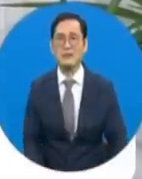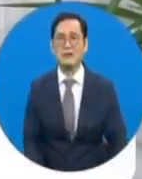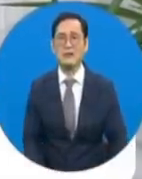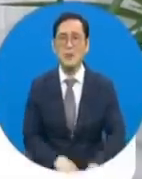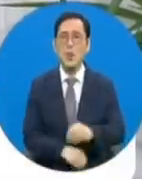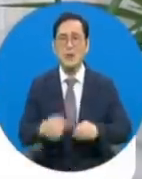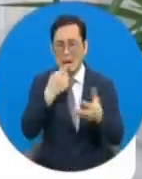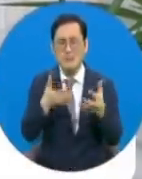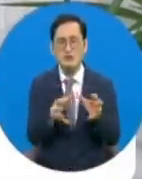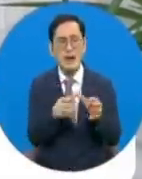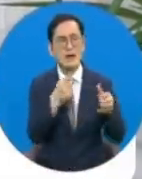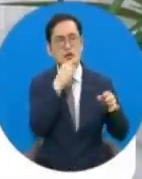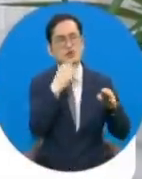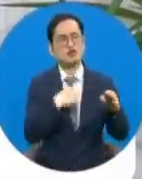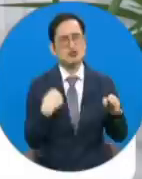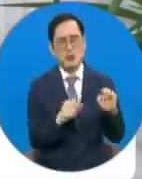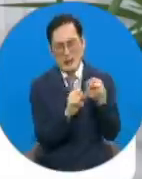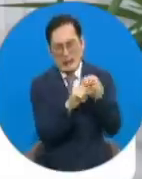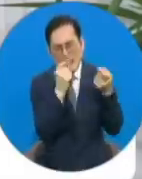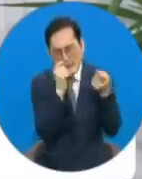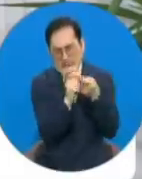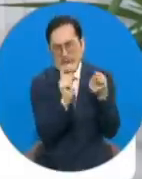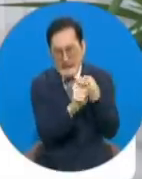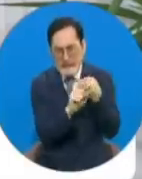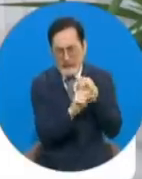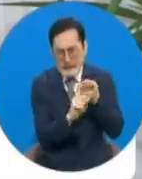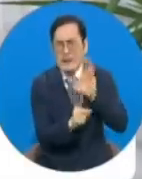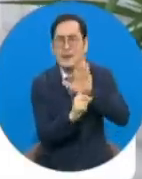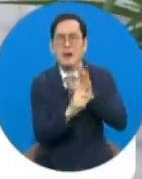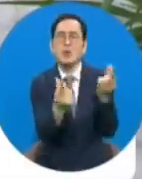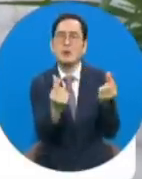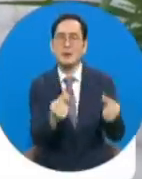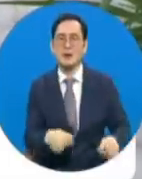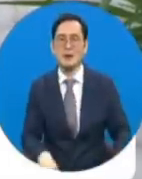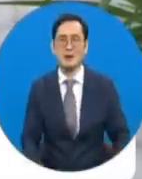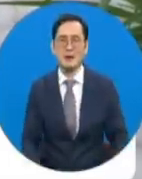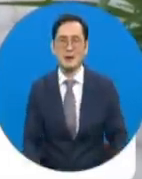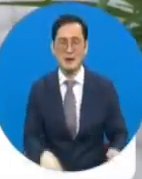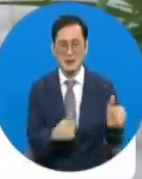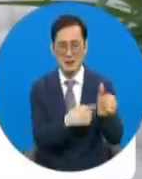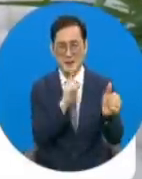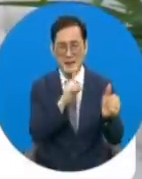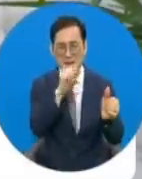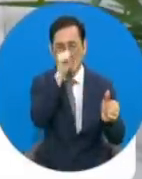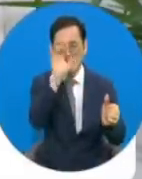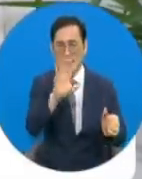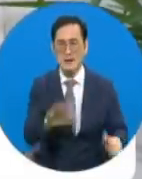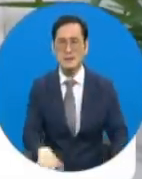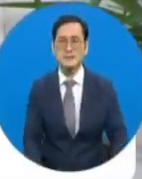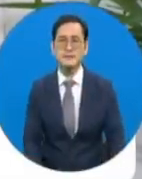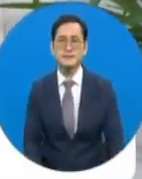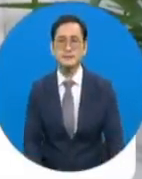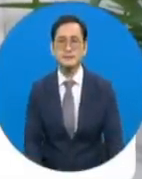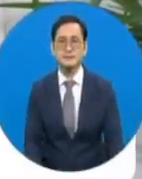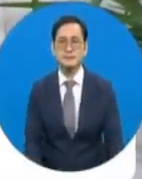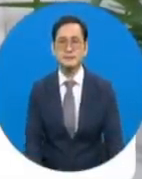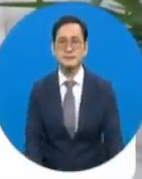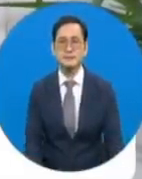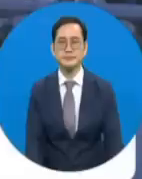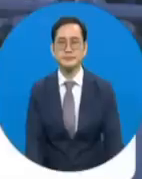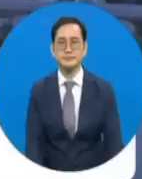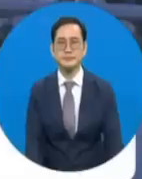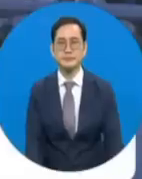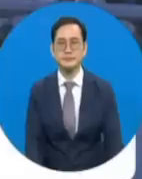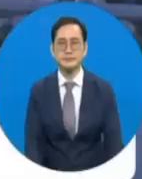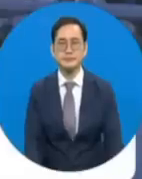빨려 들어가는 입장이라고 저는 보거든요. 그렇기 때문에 저런 말들은 정말로 바람직하지 않다라고 생각을 합니다. 네. 오늘 사설을 보니까 이런